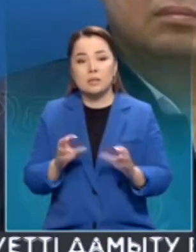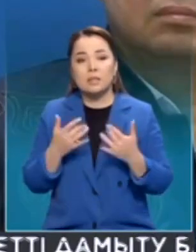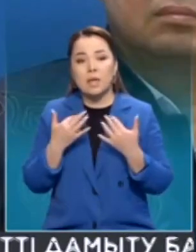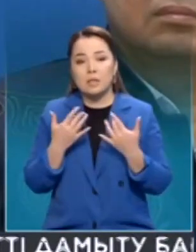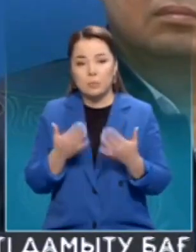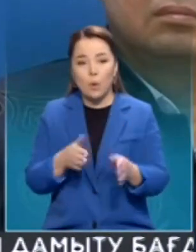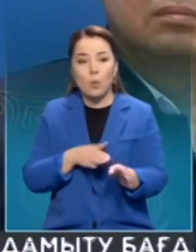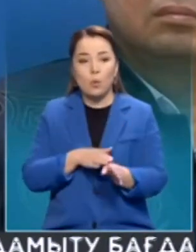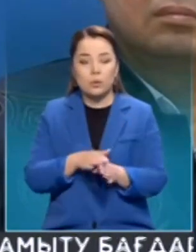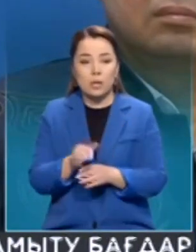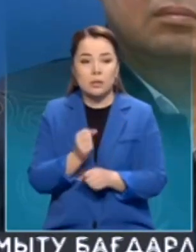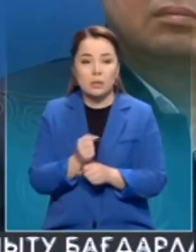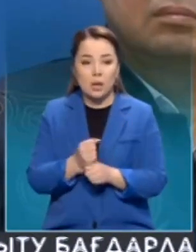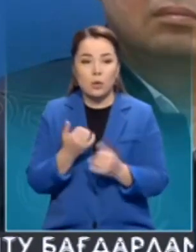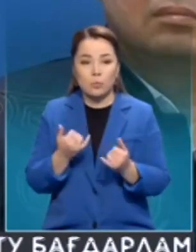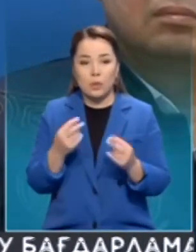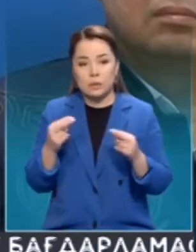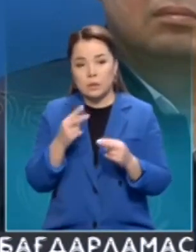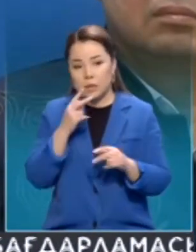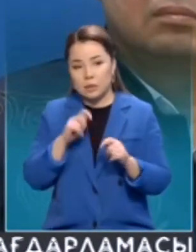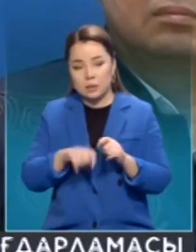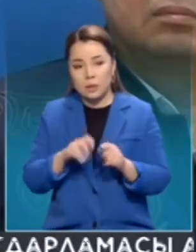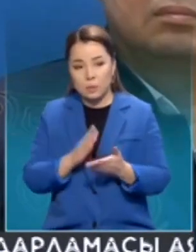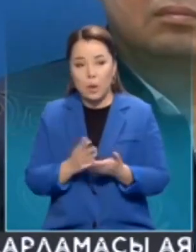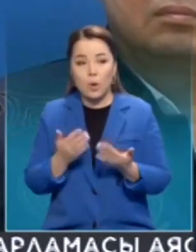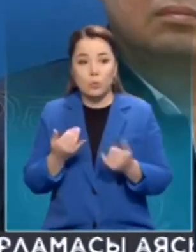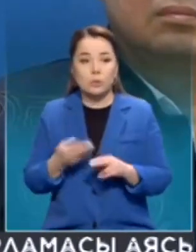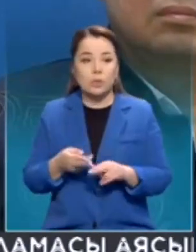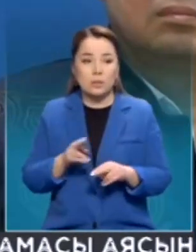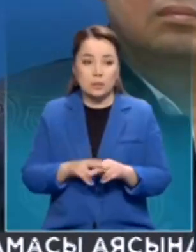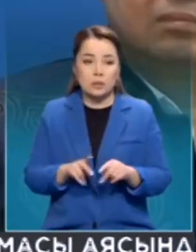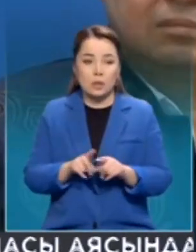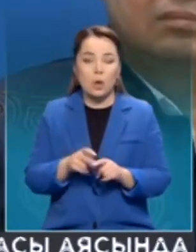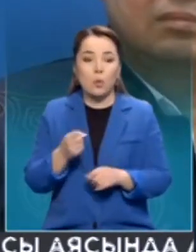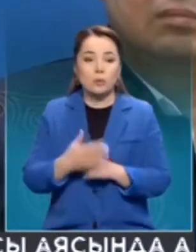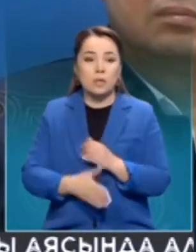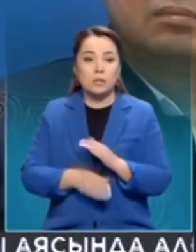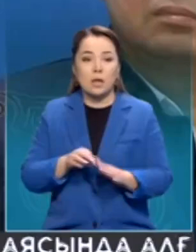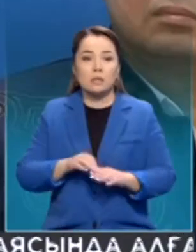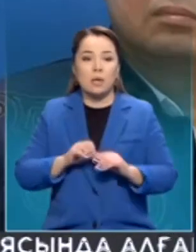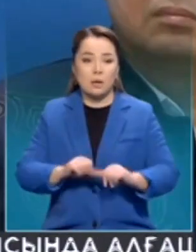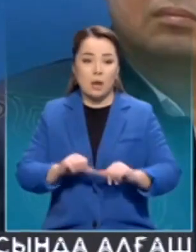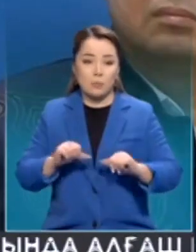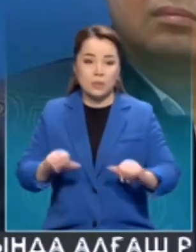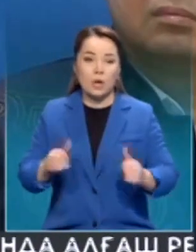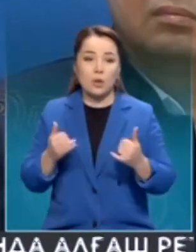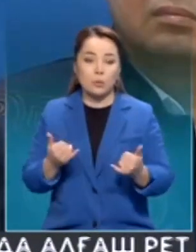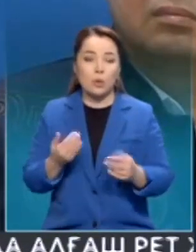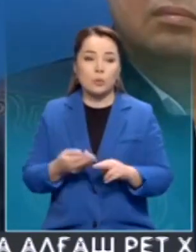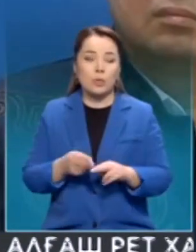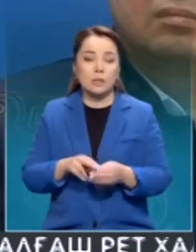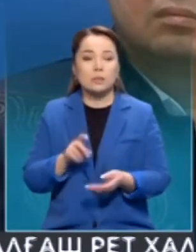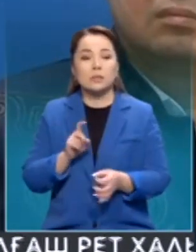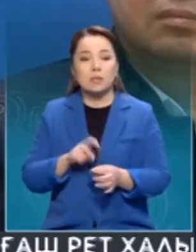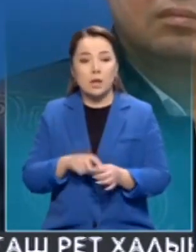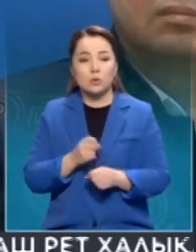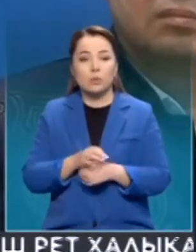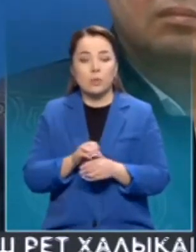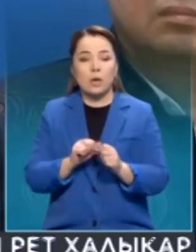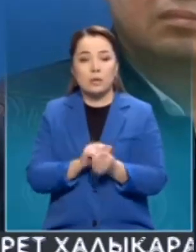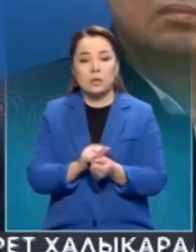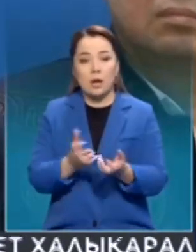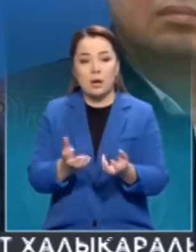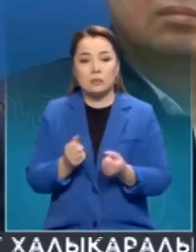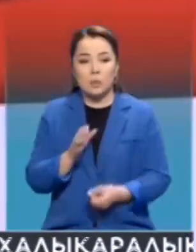талаптарын орындалғанын бүгін біз куәгеріміз. Сол себептен орталық комиссия, сайлау комиссиясынан бүгін біз мені тіркеу қағаздарын алып отырмыз.